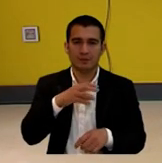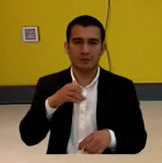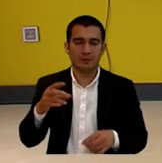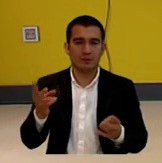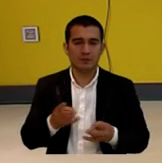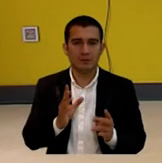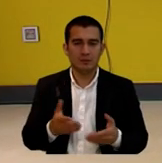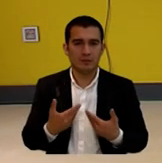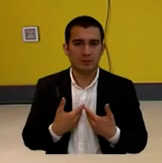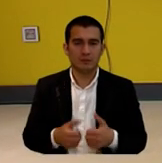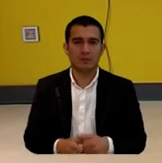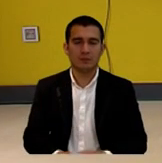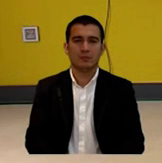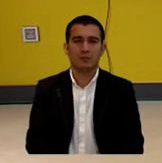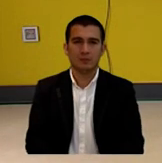tizmalar kerak bo'lar ekan.